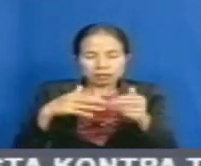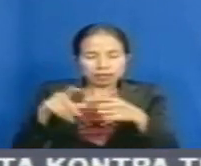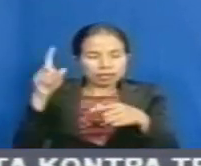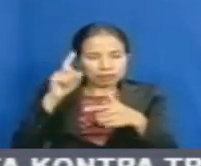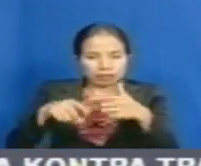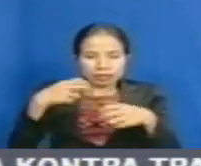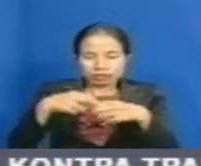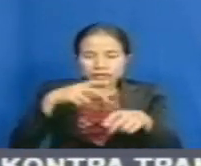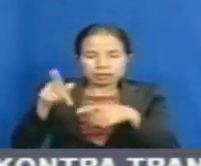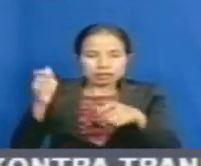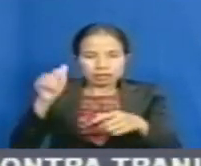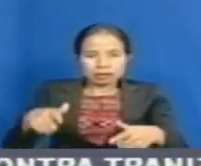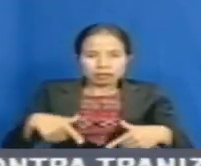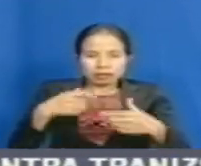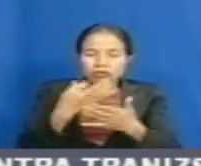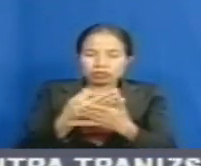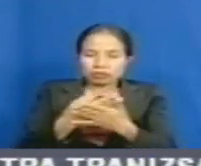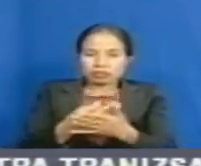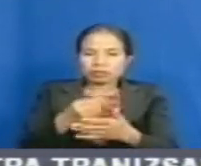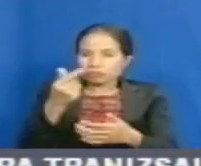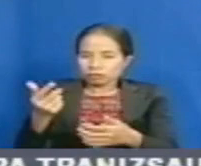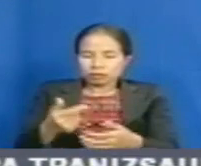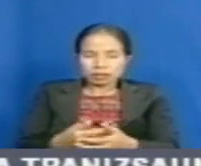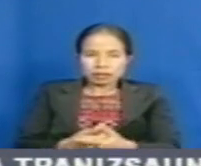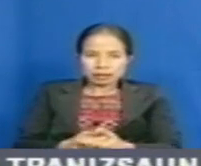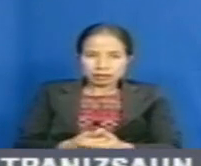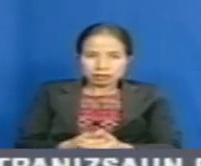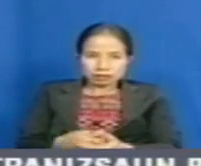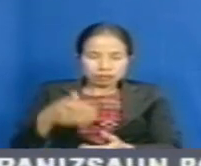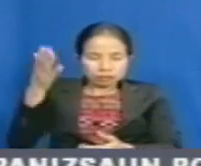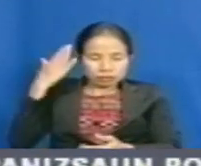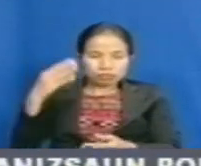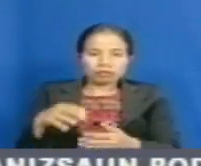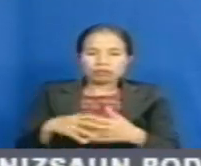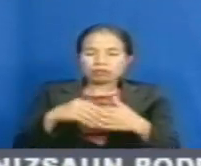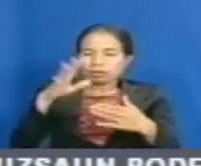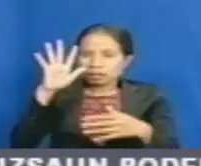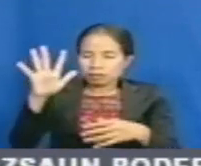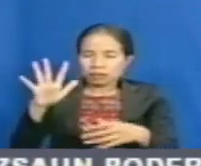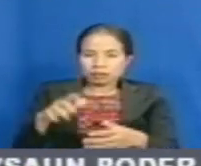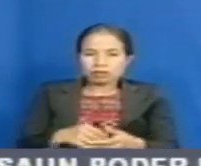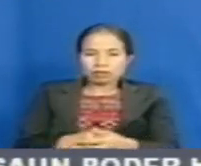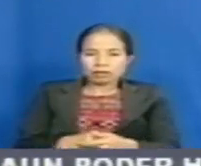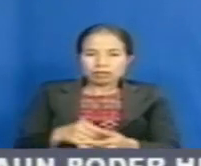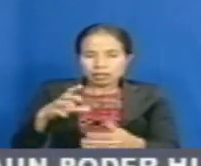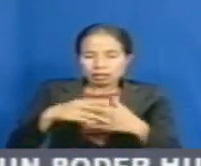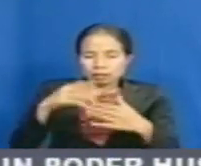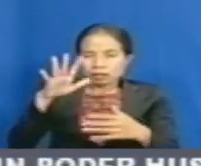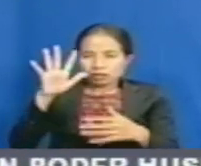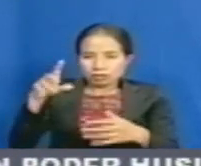ba cidadão sira ne be mori so rendimento ke. Lo, selai ulu, $5 rak ida, $5 lima pul sen rak